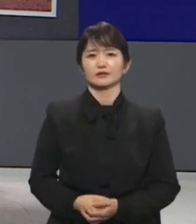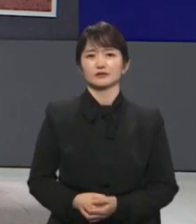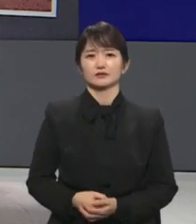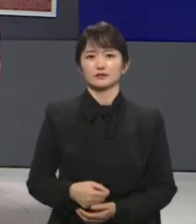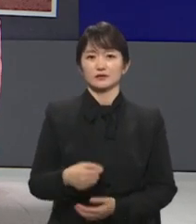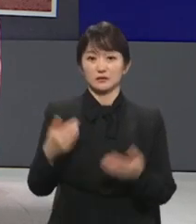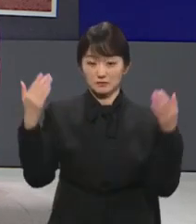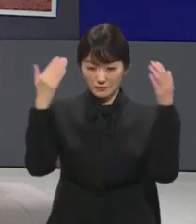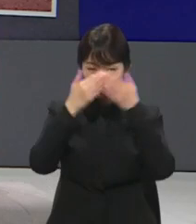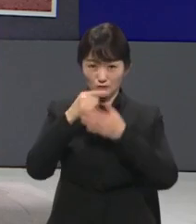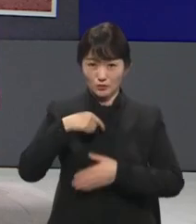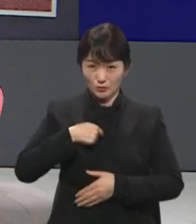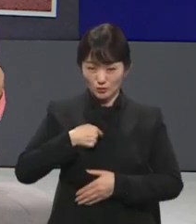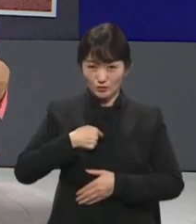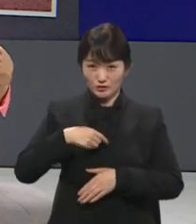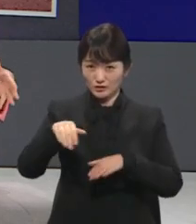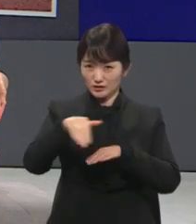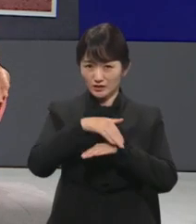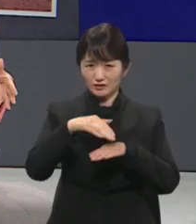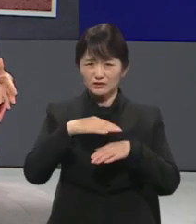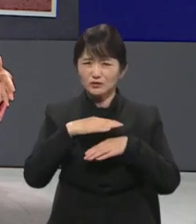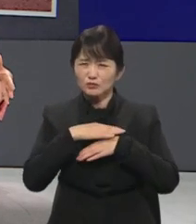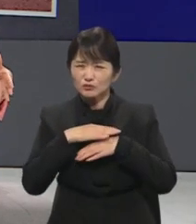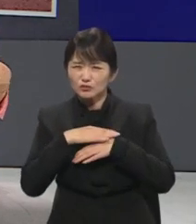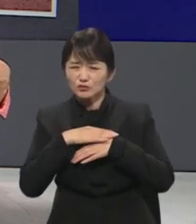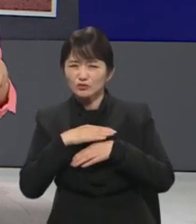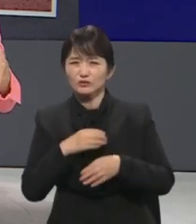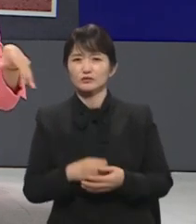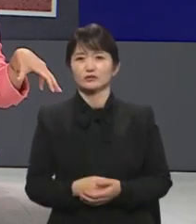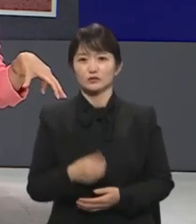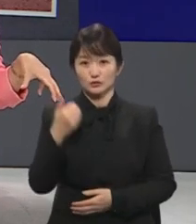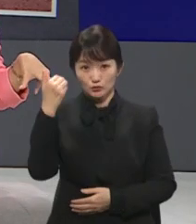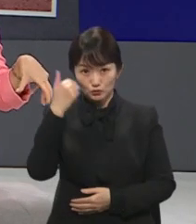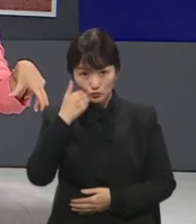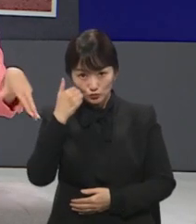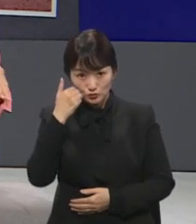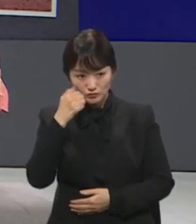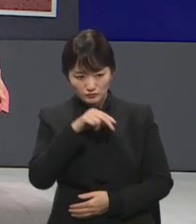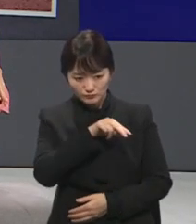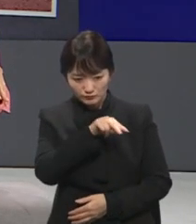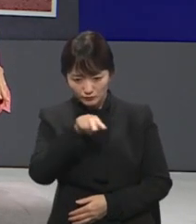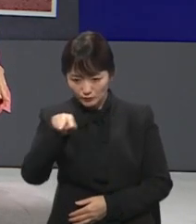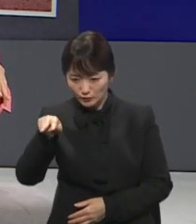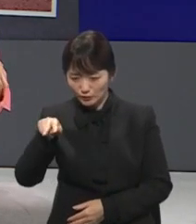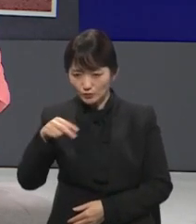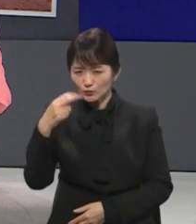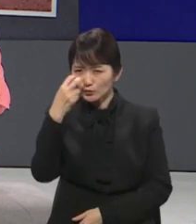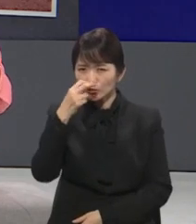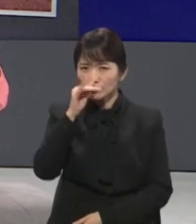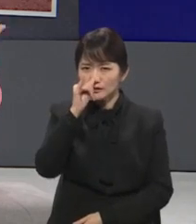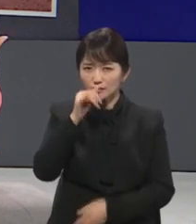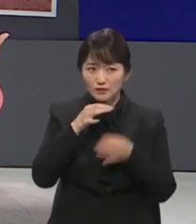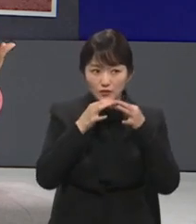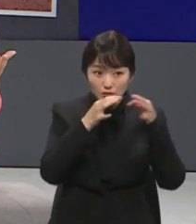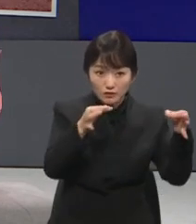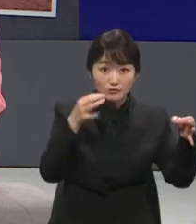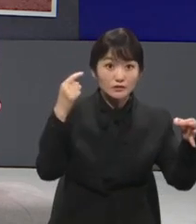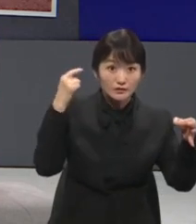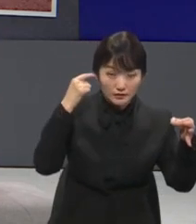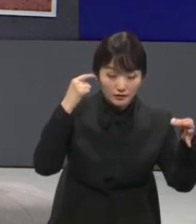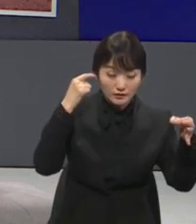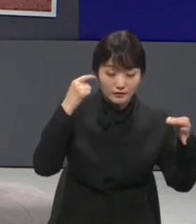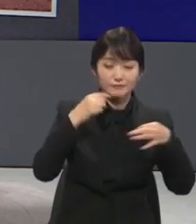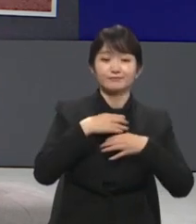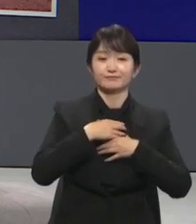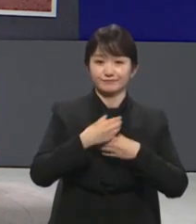혼자 밤에 있으면 무서운 거고 범죄 노출 우려가 있는데 항상 누군가가 이렇게 순찰할 때가 있구나 하면 또 소리 지르면 듣겠구나 싶으니까 안심이